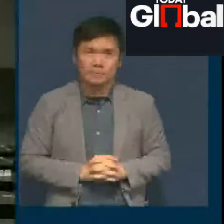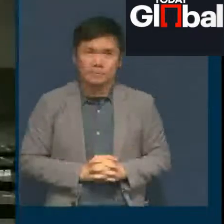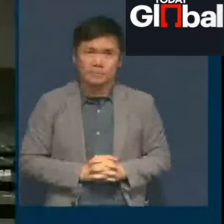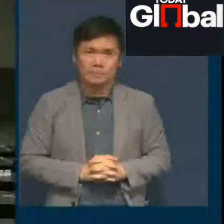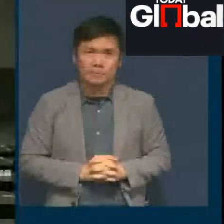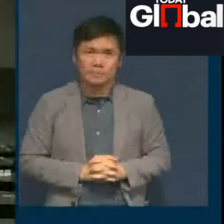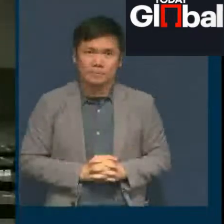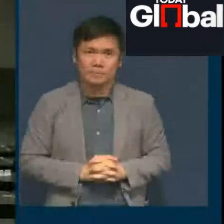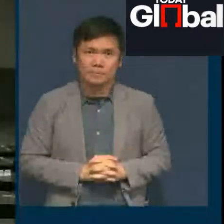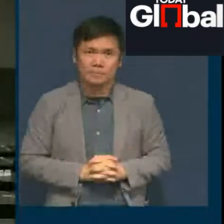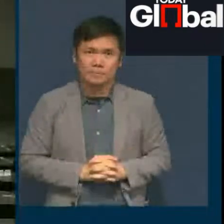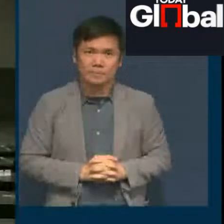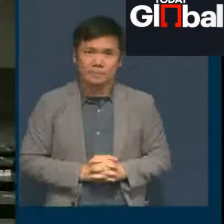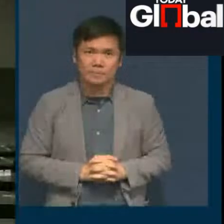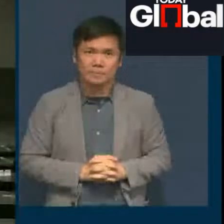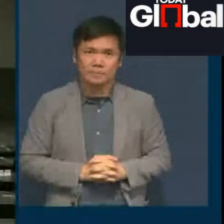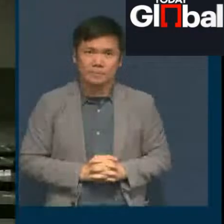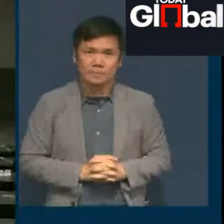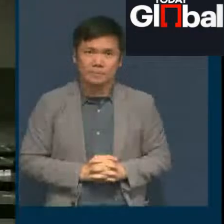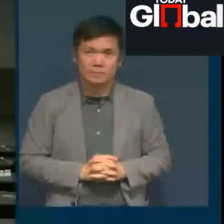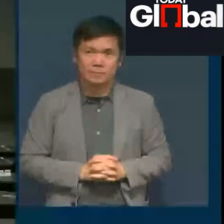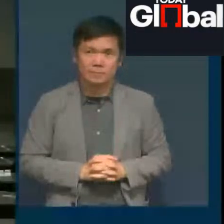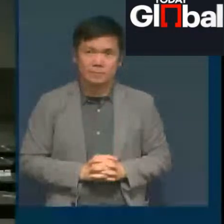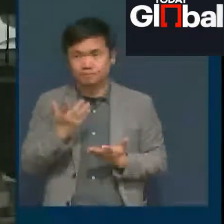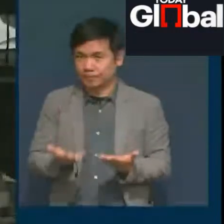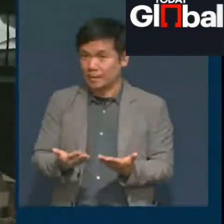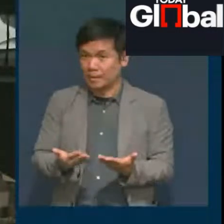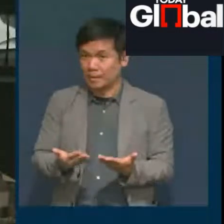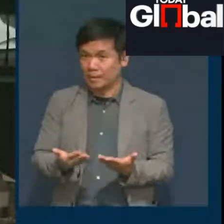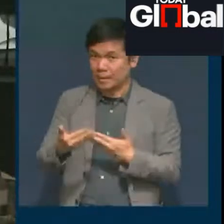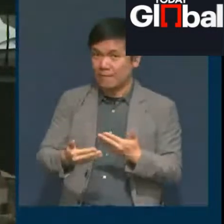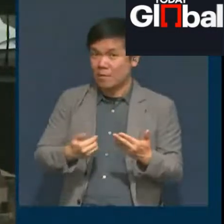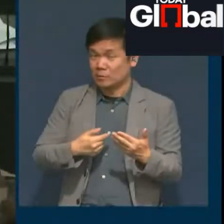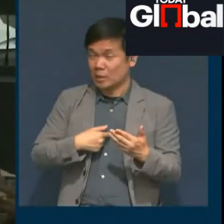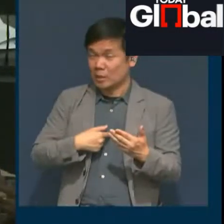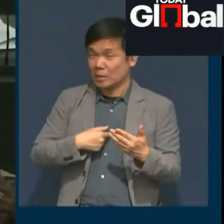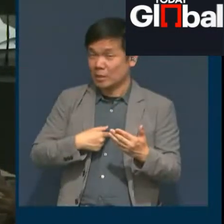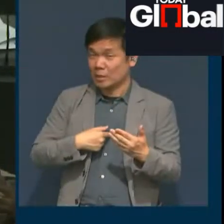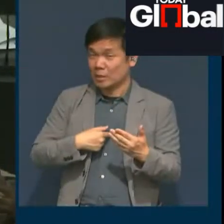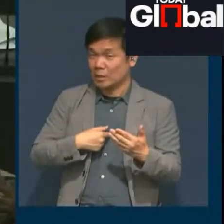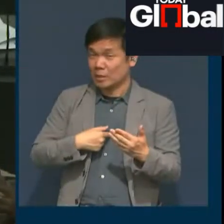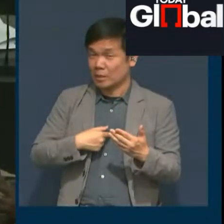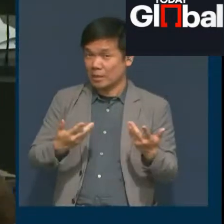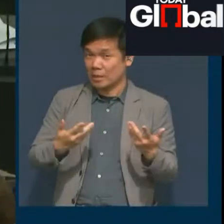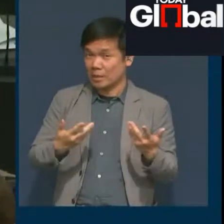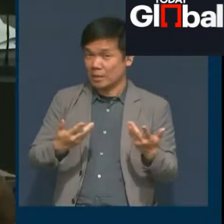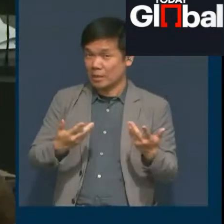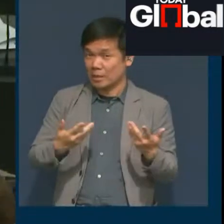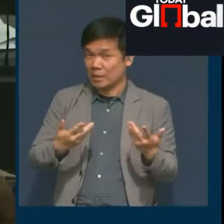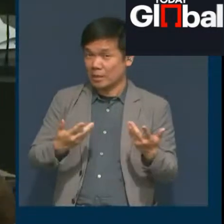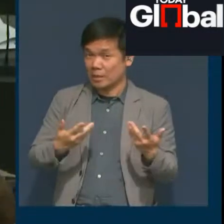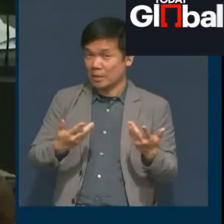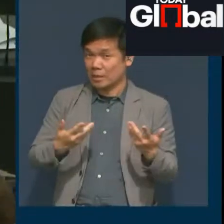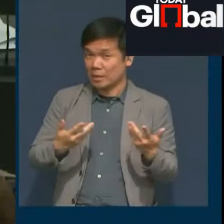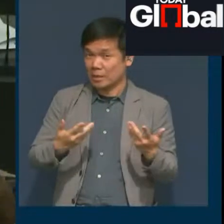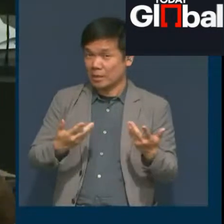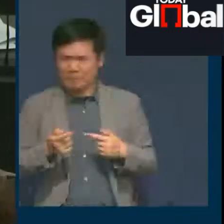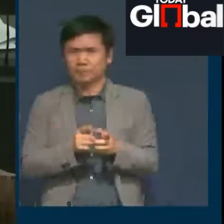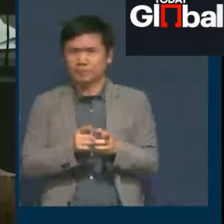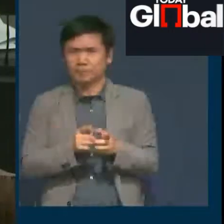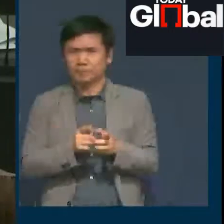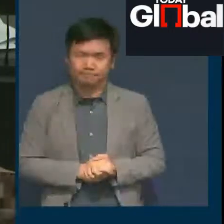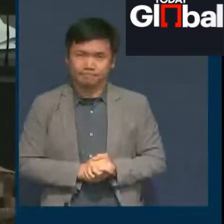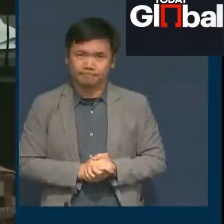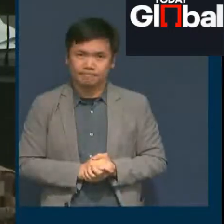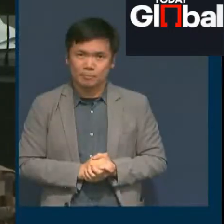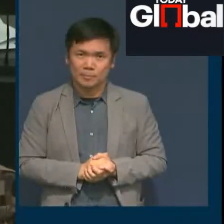أنا راح أختصر وأخلص. كما I will be brief. I'd like to find